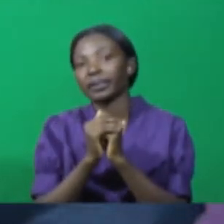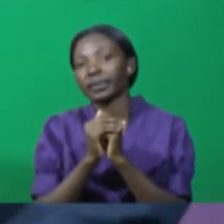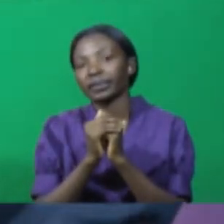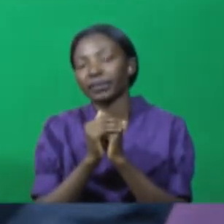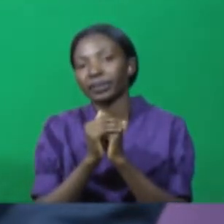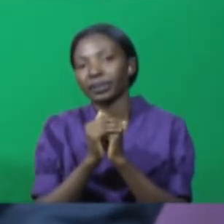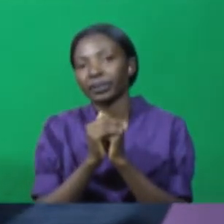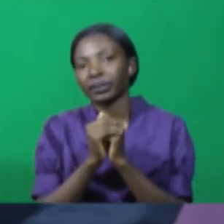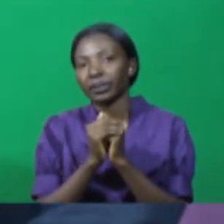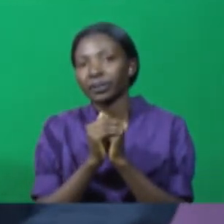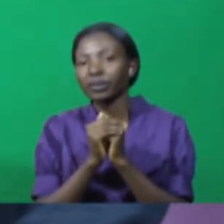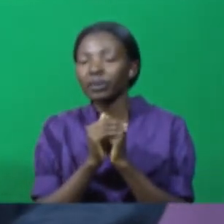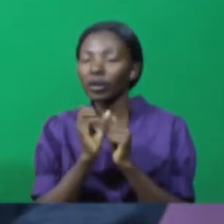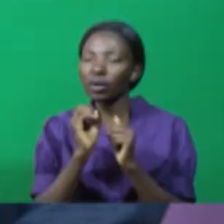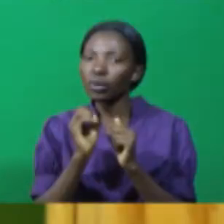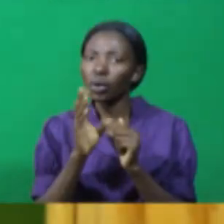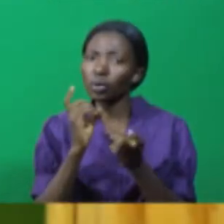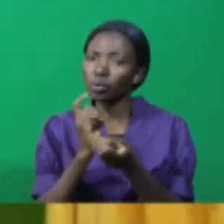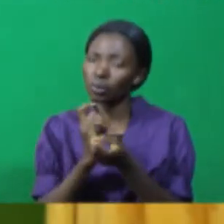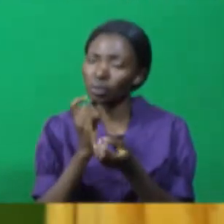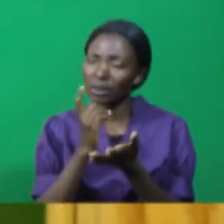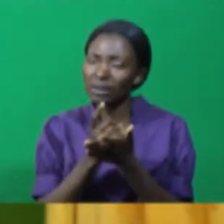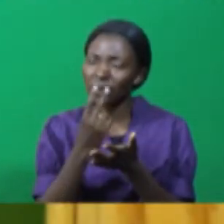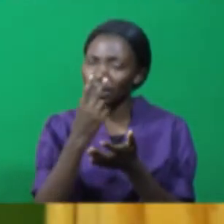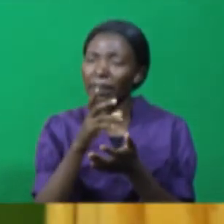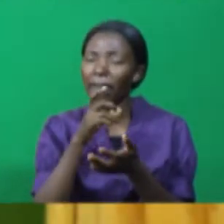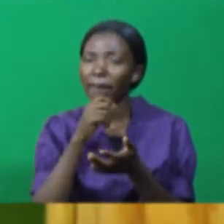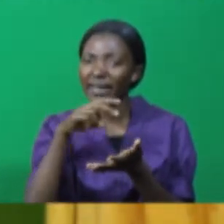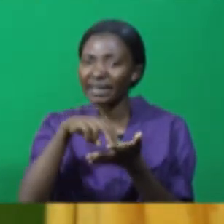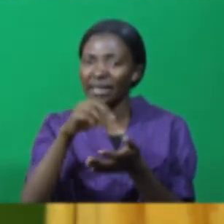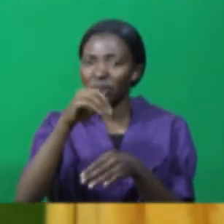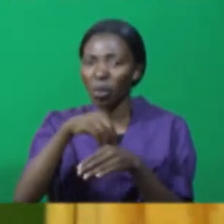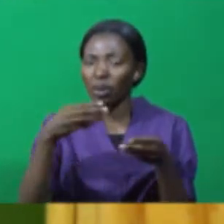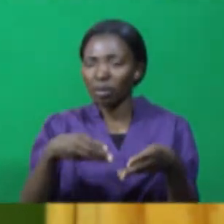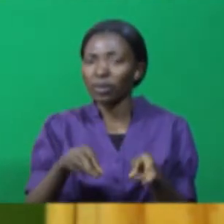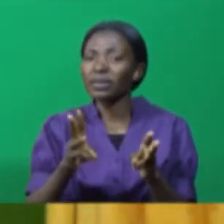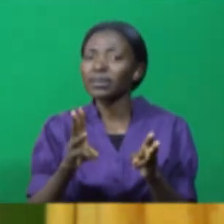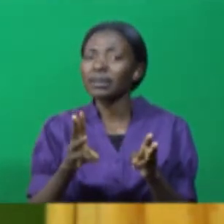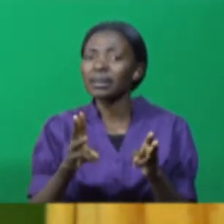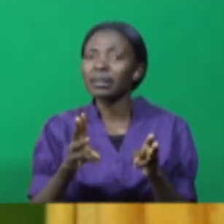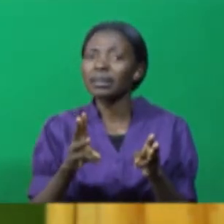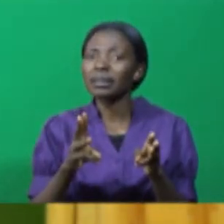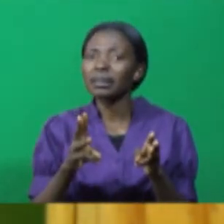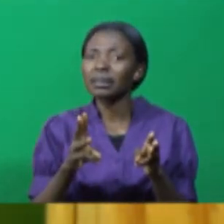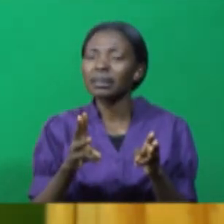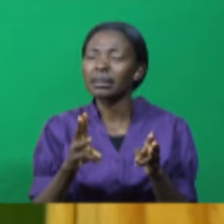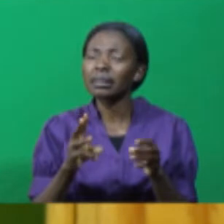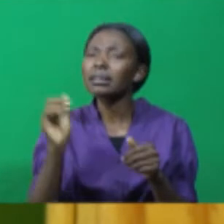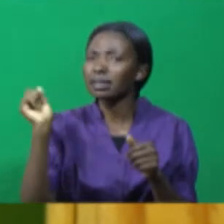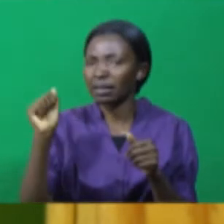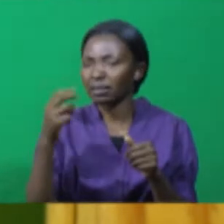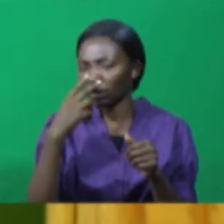naasikonoka. Naasikonoka mai. Makaona here vanhu vakanga vakamira munzira. Vakaona tuva here. Vavakati wande.